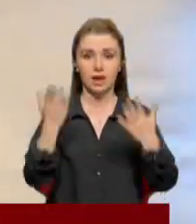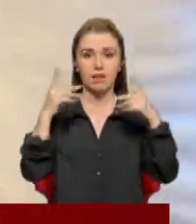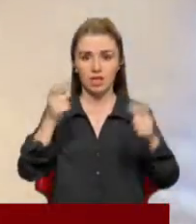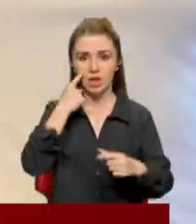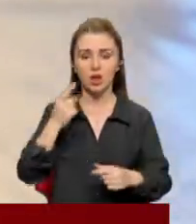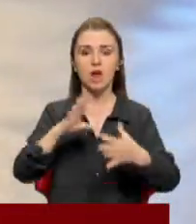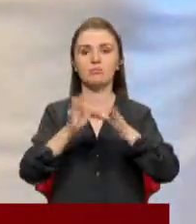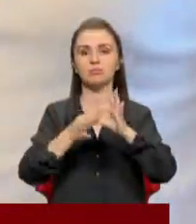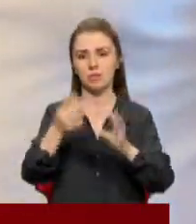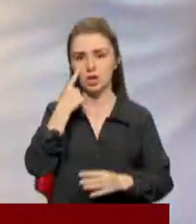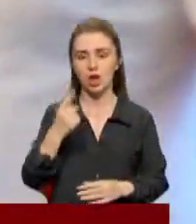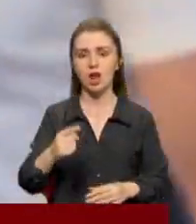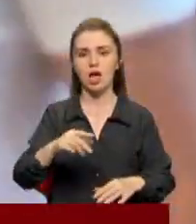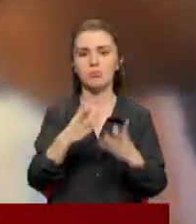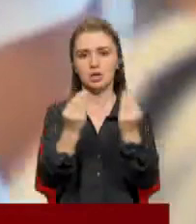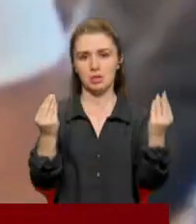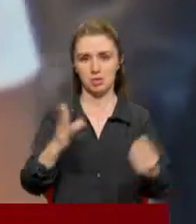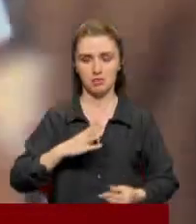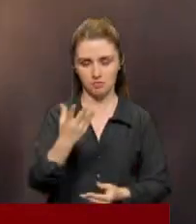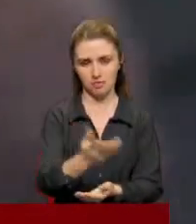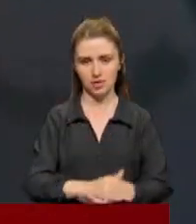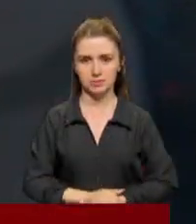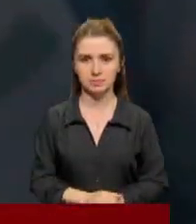Havalimanlarında ve otogarlarda da bayram yoğunluğu vardı.